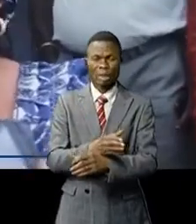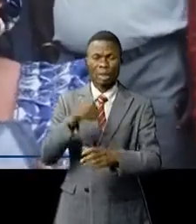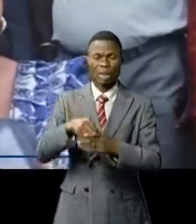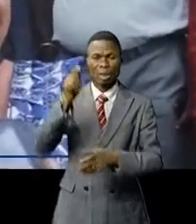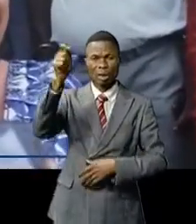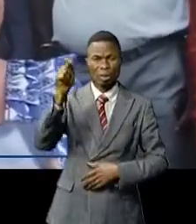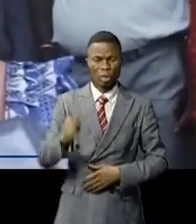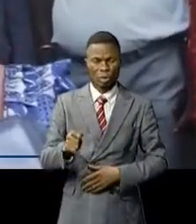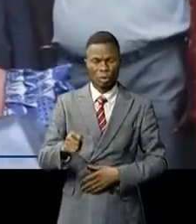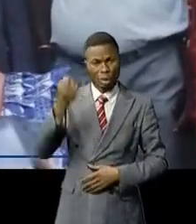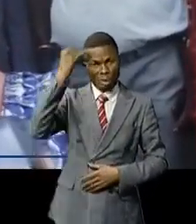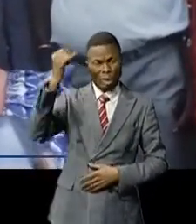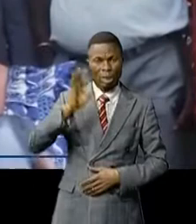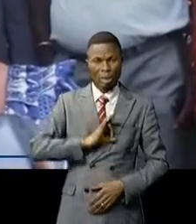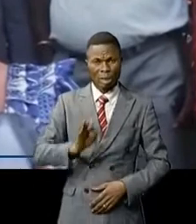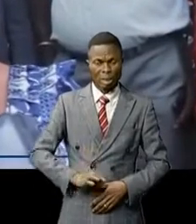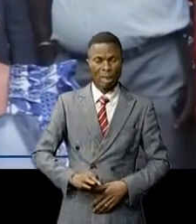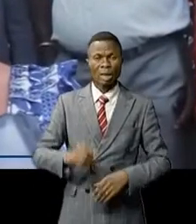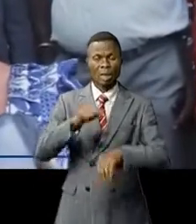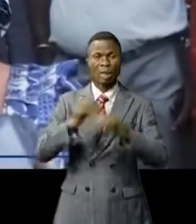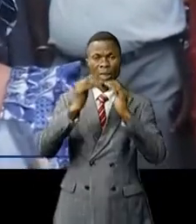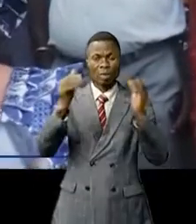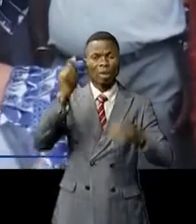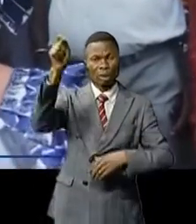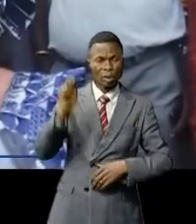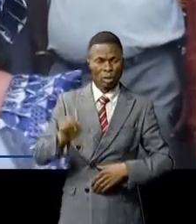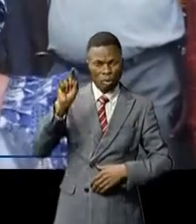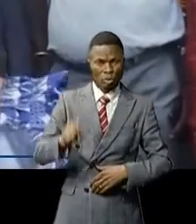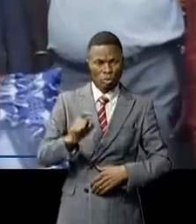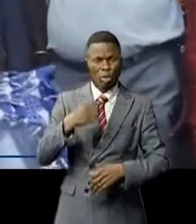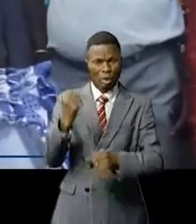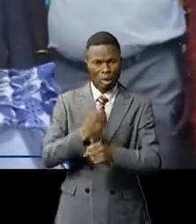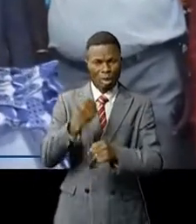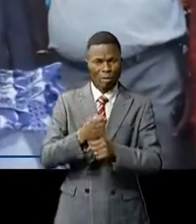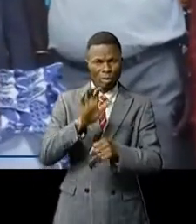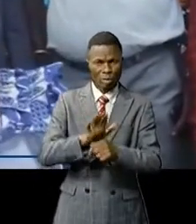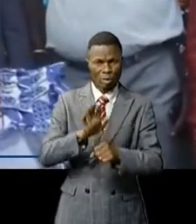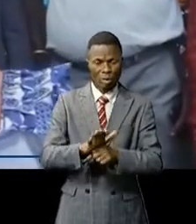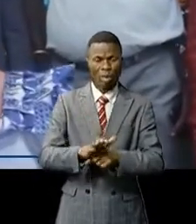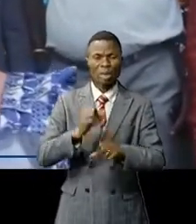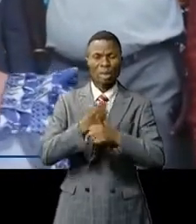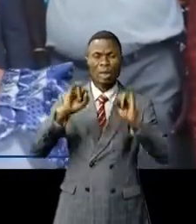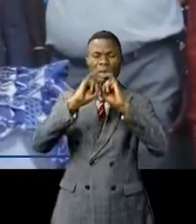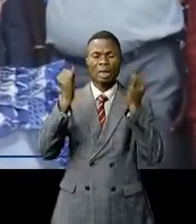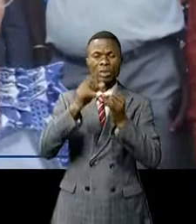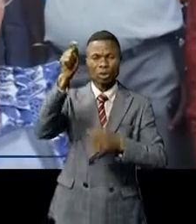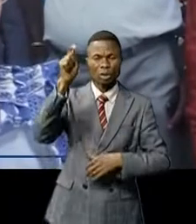l'armée. Pour lui, en temps de paix, les militaires doivent produire dans le cadre de l'industrie